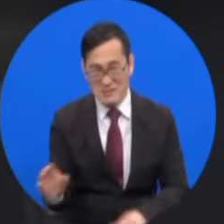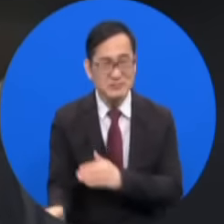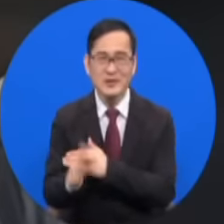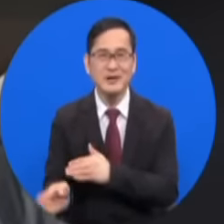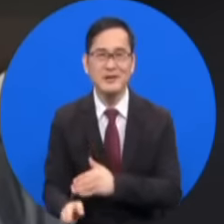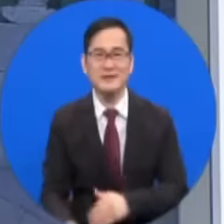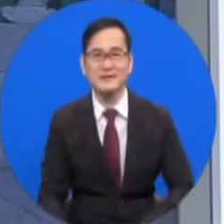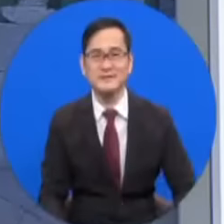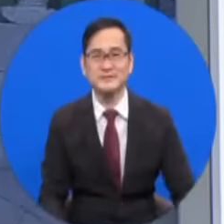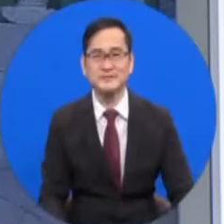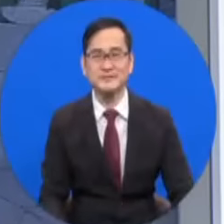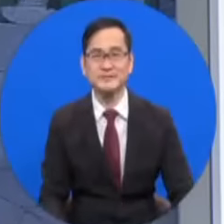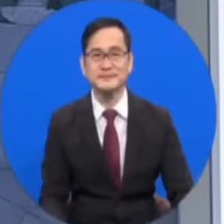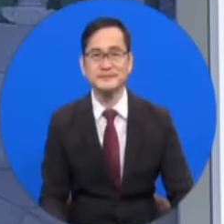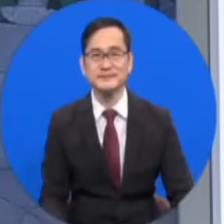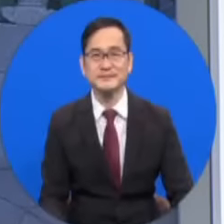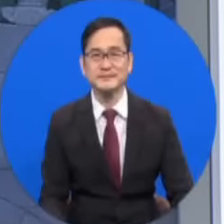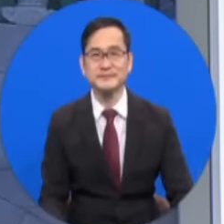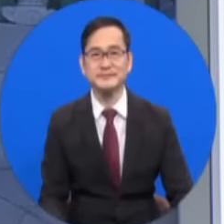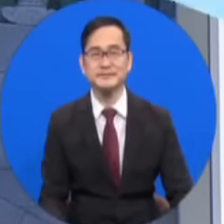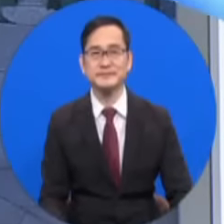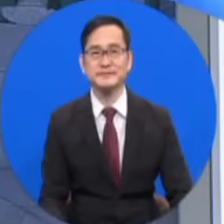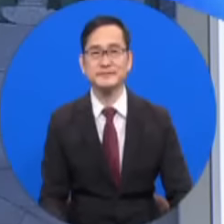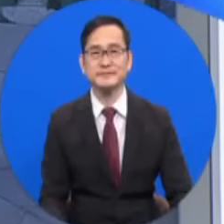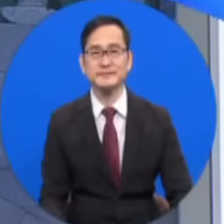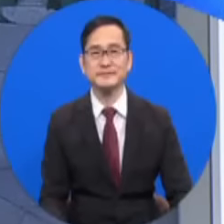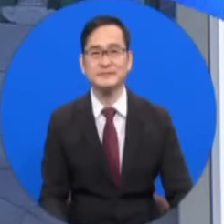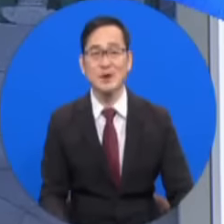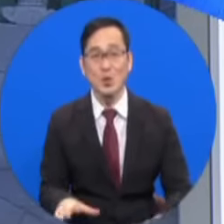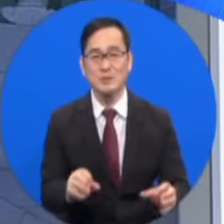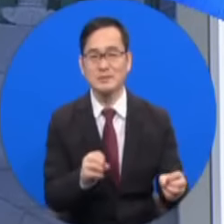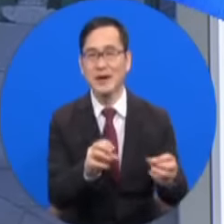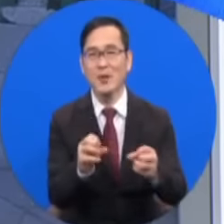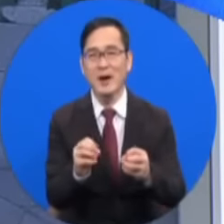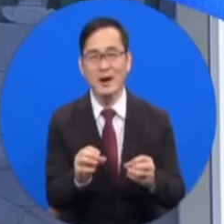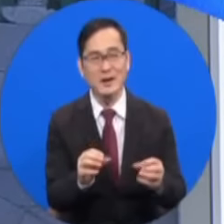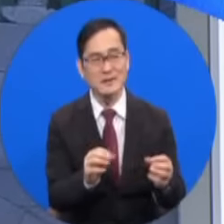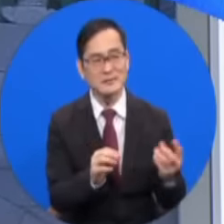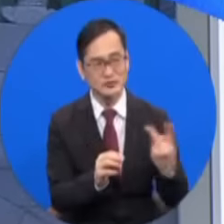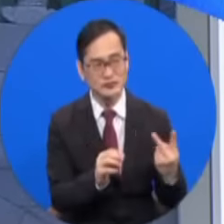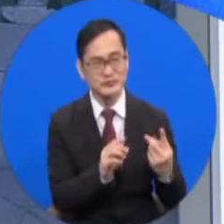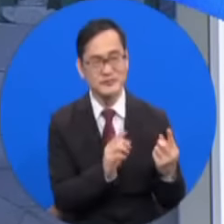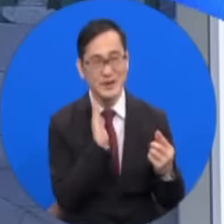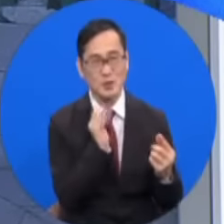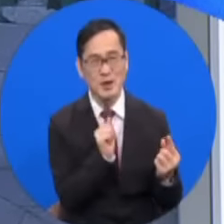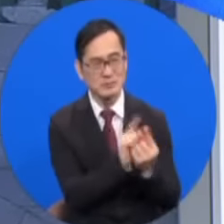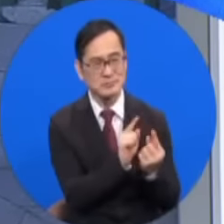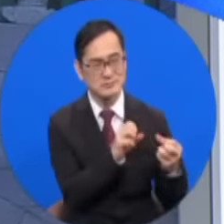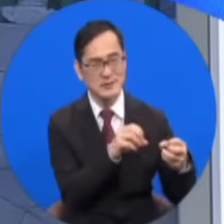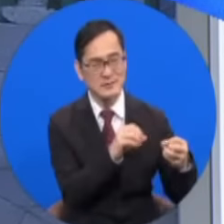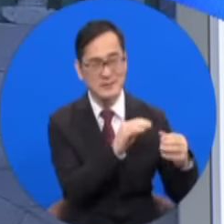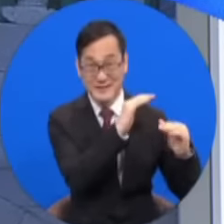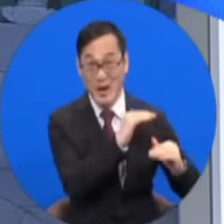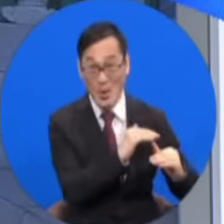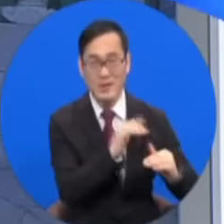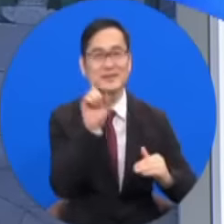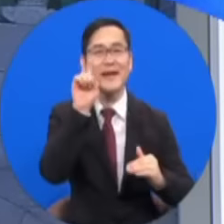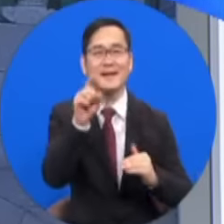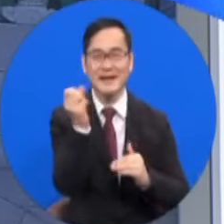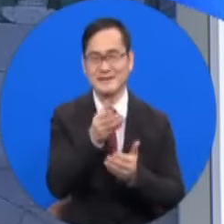예 자 오늘 면담에 오고 갔던 내용들 그리고 면담의 성과 관련해서 오늘 저희가 또 취재해서 내일 저희 돌직구 쇼에서